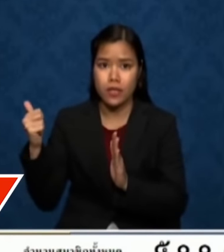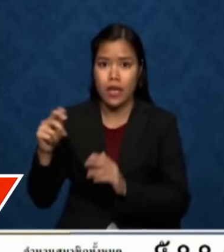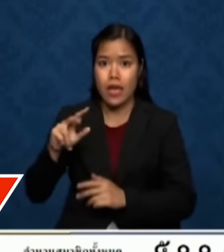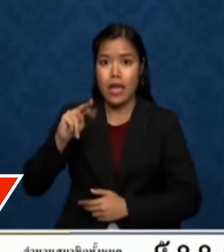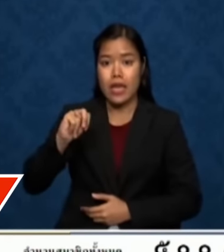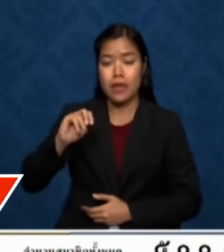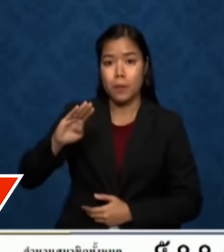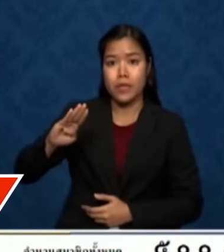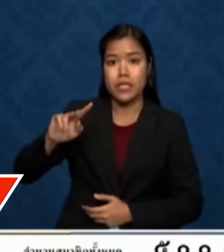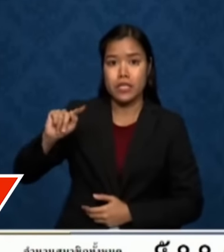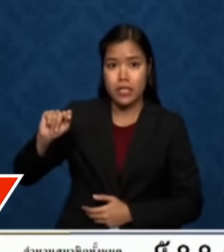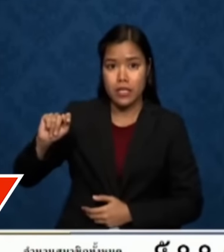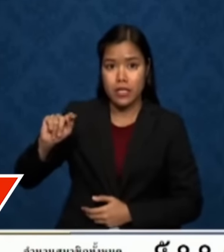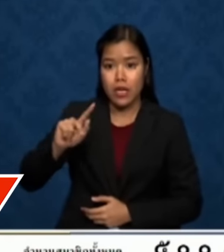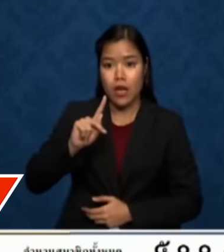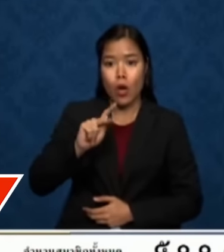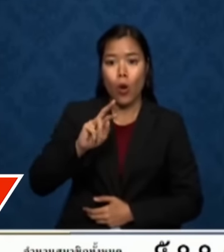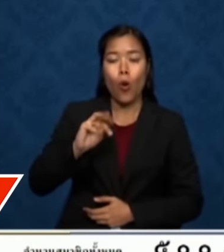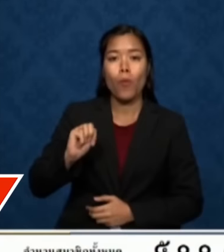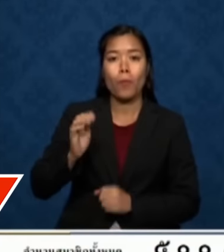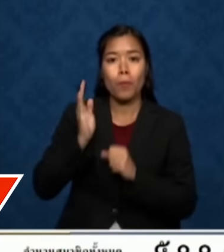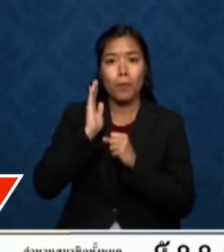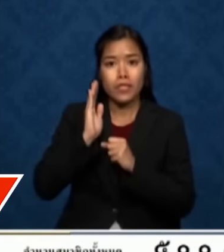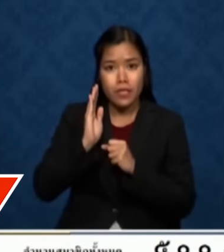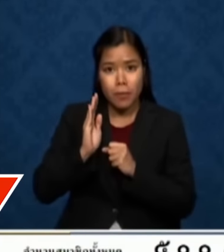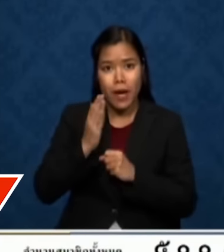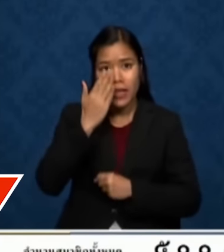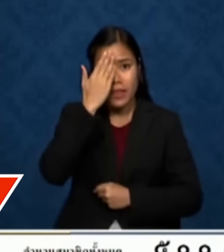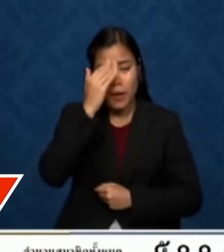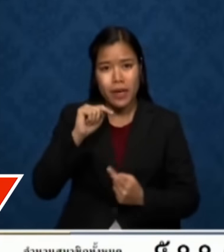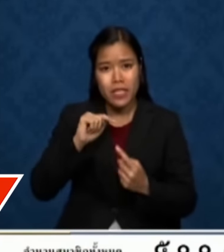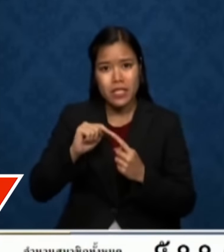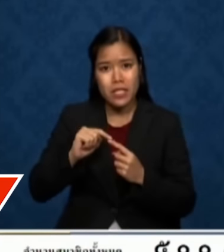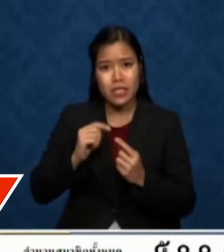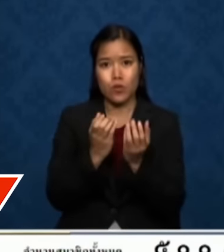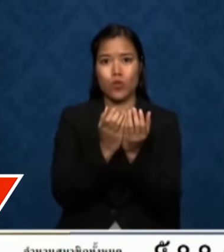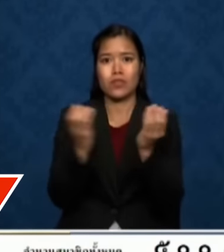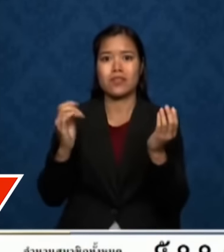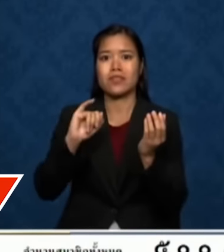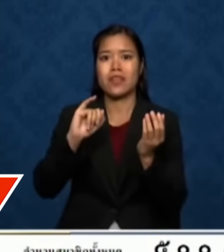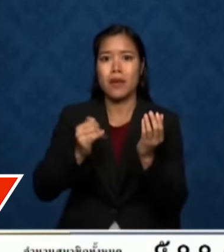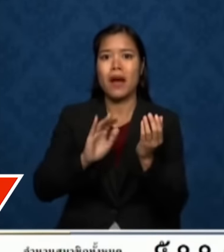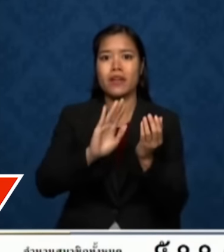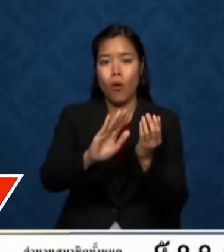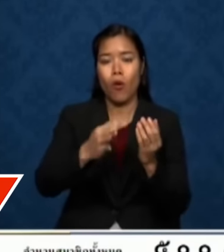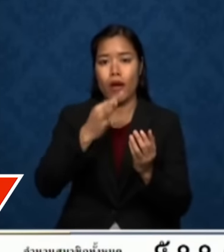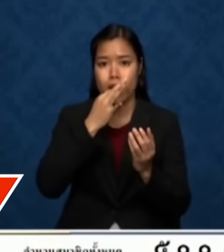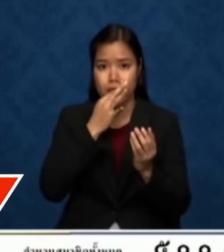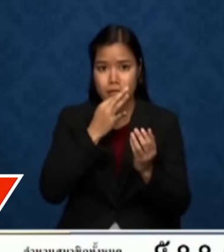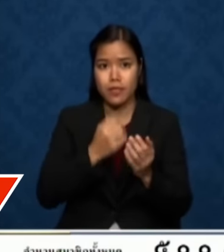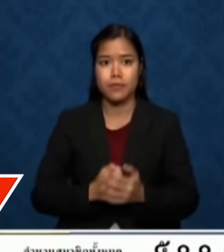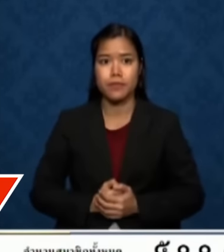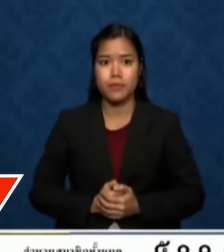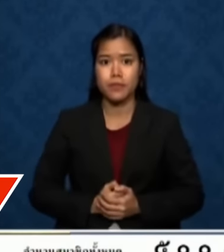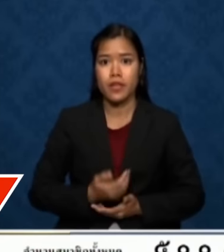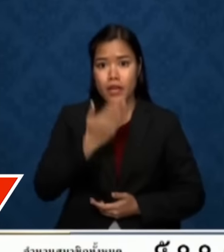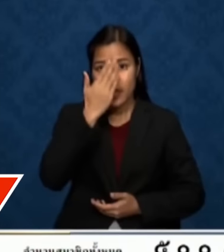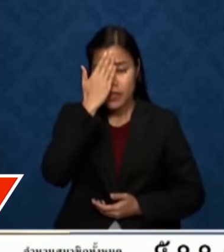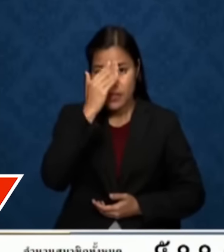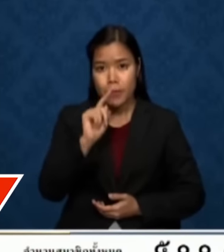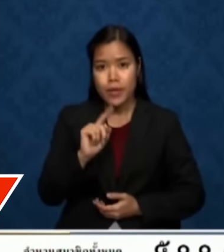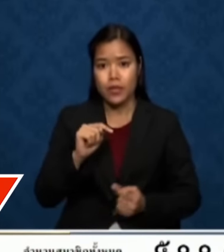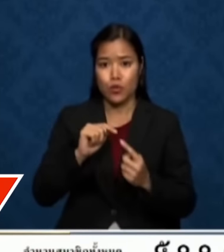มประชาสัมพันธ์ทำไมไม่คำนึงถึงจรรยาบรรณวิชาชีพของสื่อมวลชนข้อนี้คะท่านเป็นสื่อภายใต้การกำกับดูแ